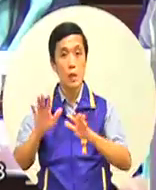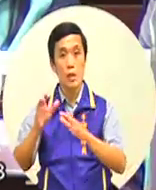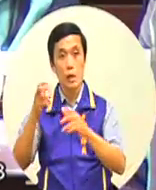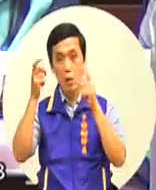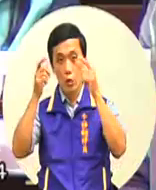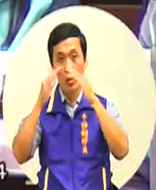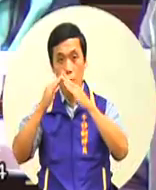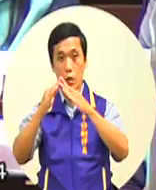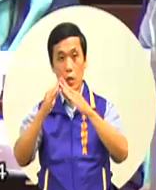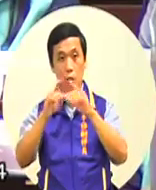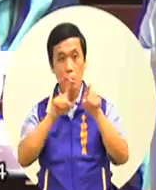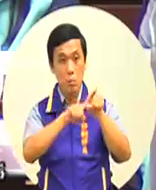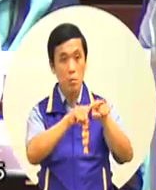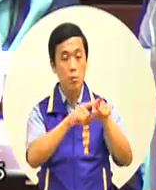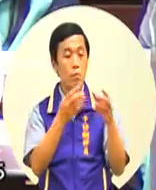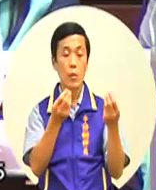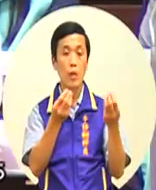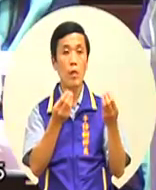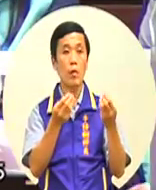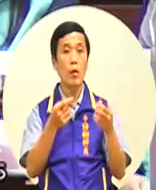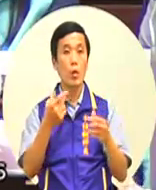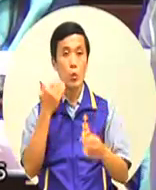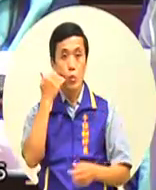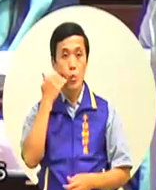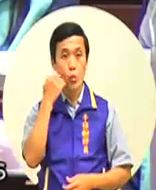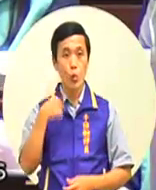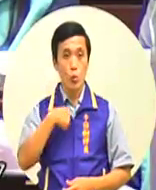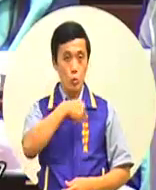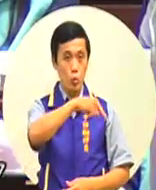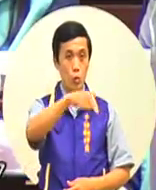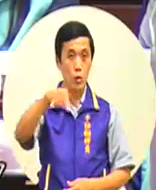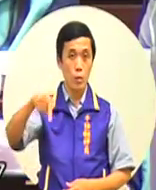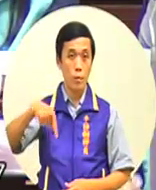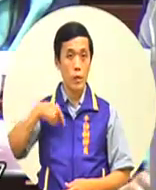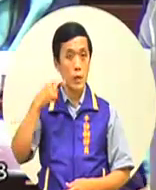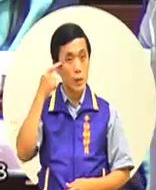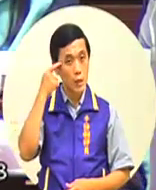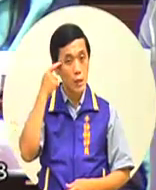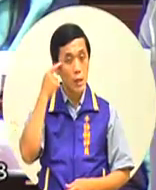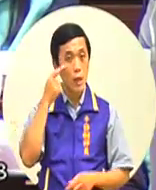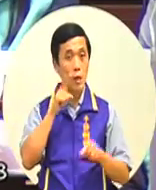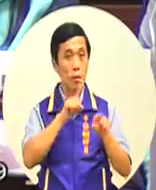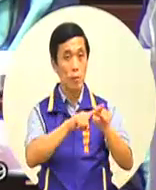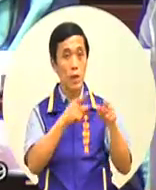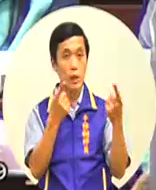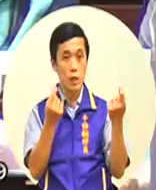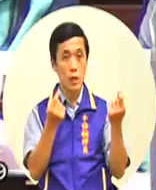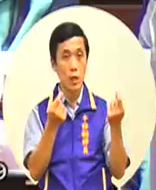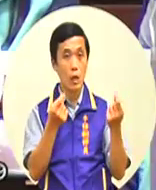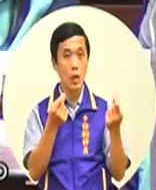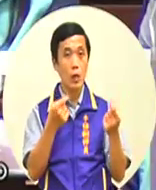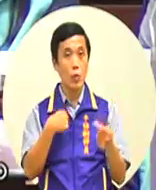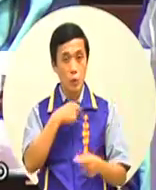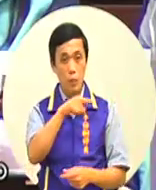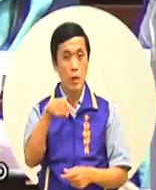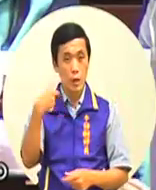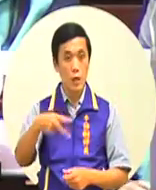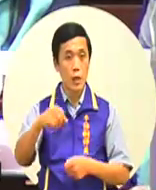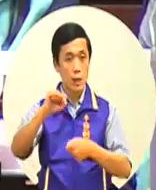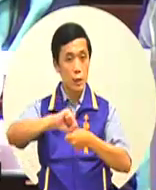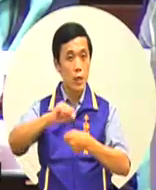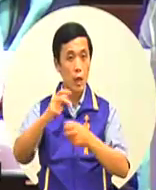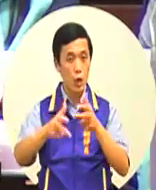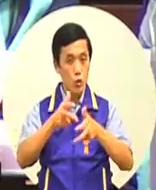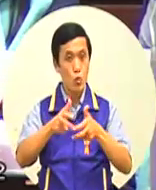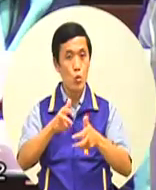有达到的，所以其实我们如果还要达到这样子，我们还有别的要加强的部分。